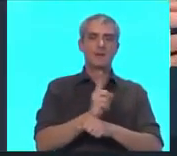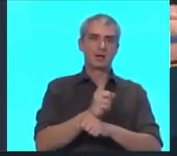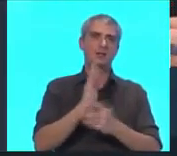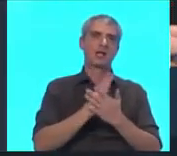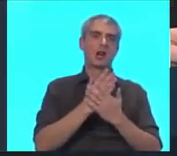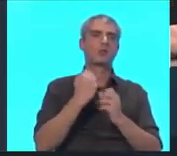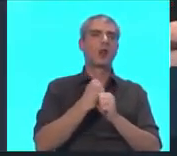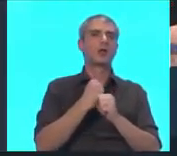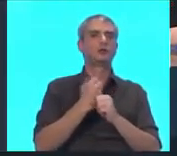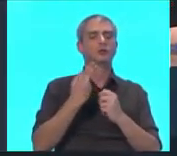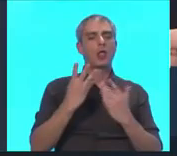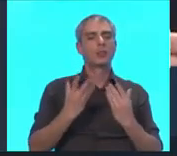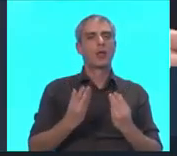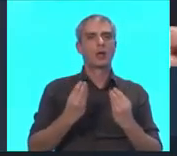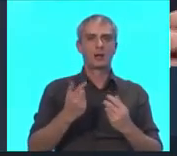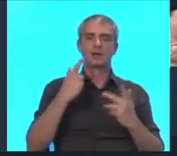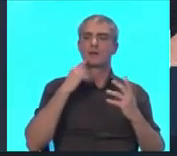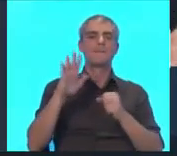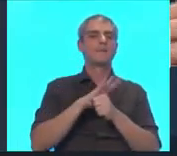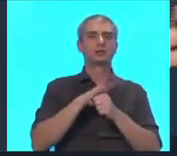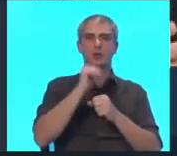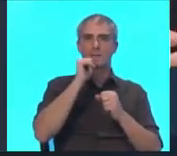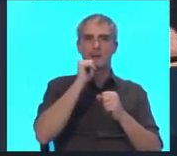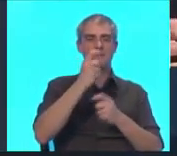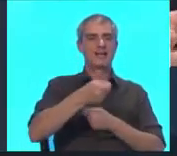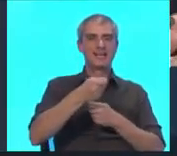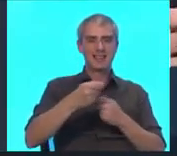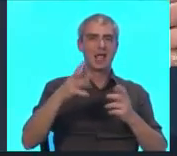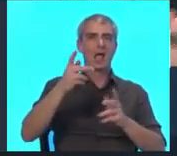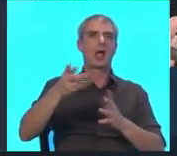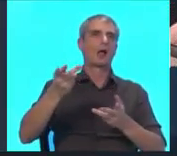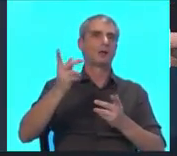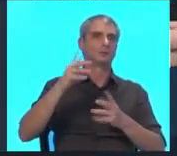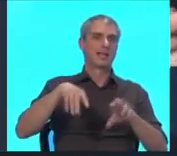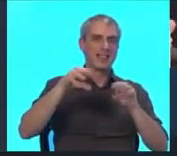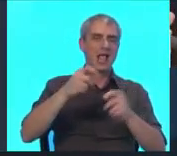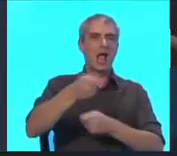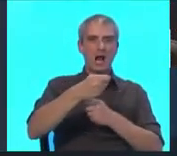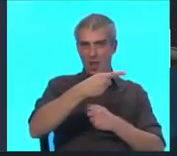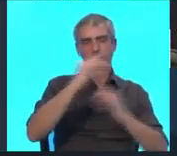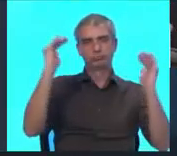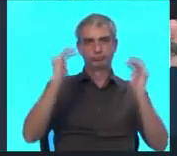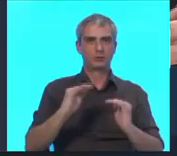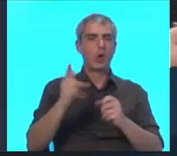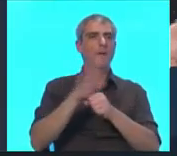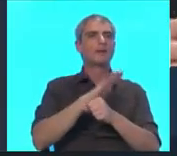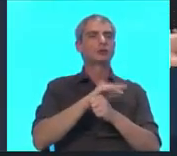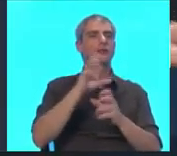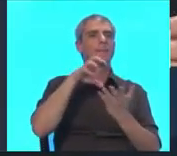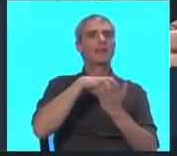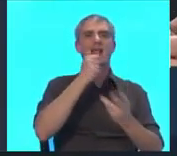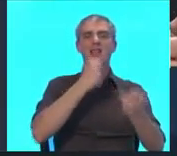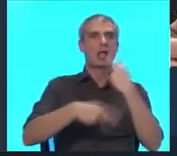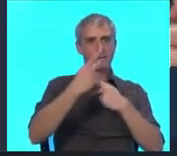צעדים רכים יותר, להקטין את מכסות המים לגינון, לחקלאות, להגדיל את המכסות שמייצרים מתקני ההתפלה ולהקים